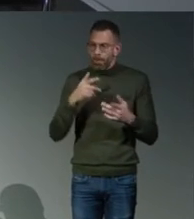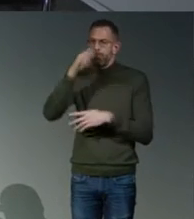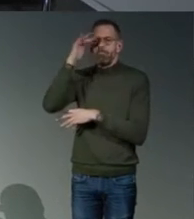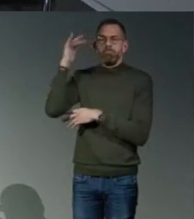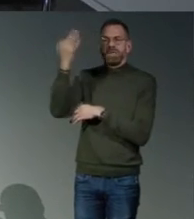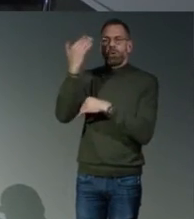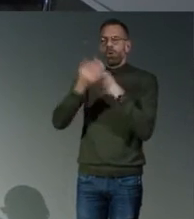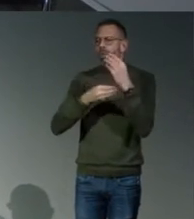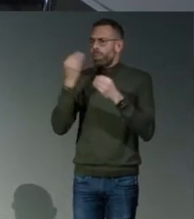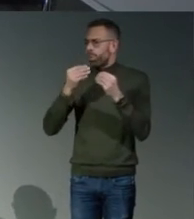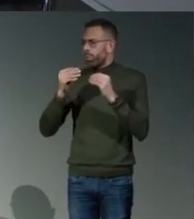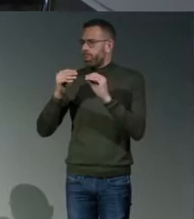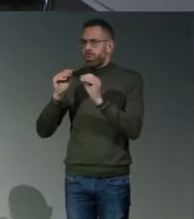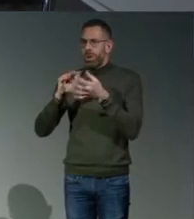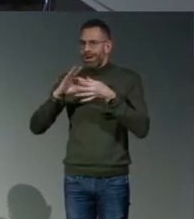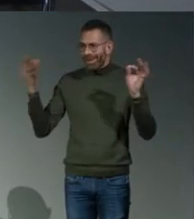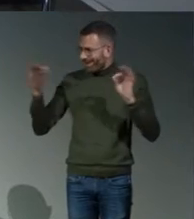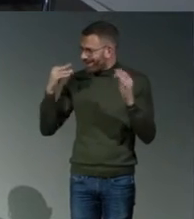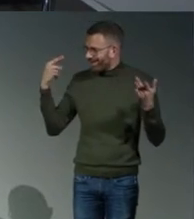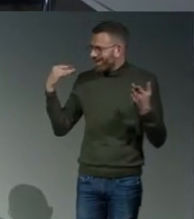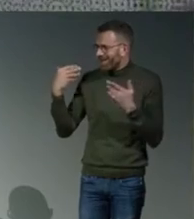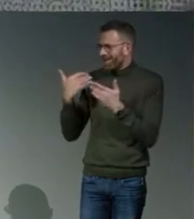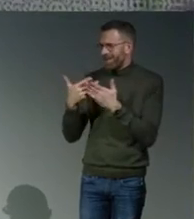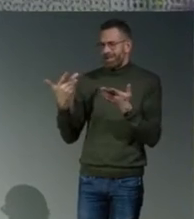ou des récits qui étaient jusque-là en fait